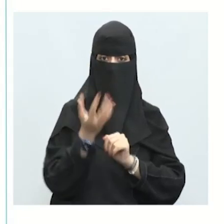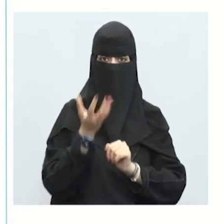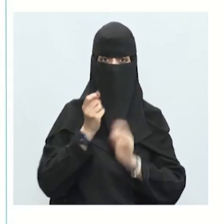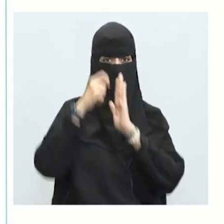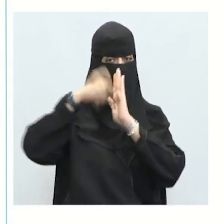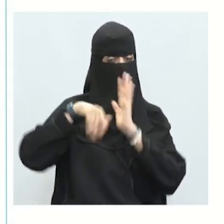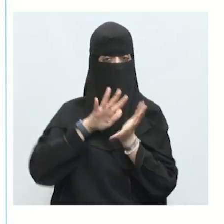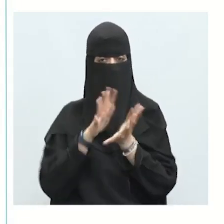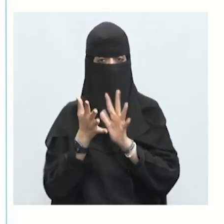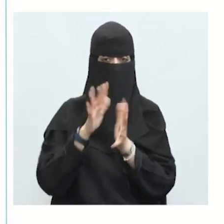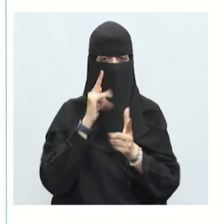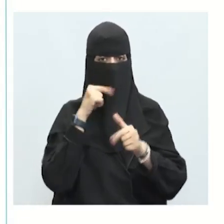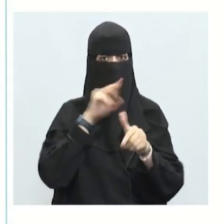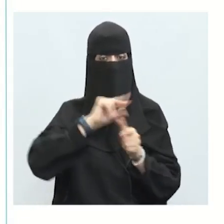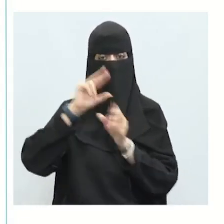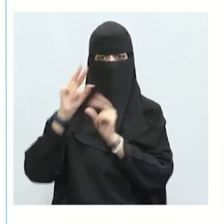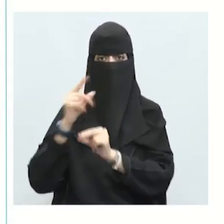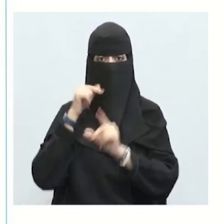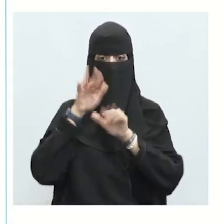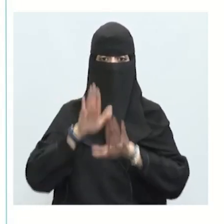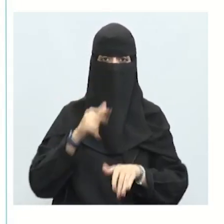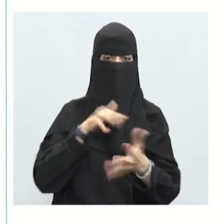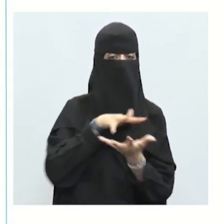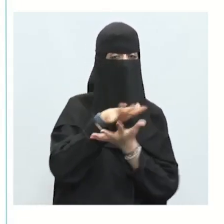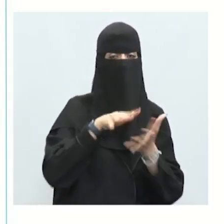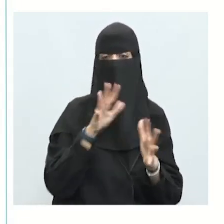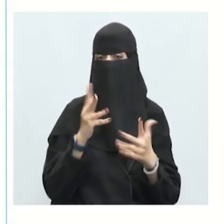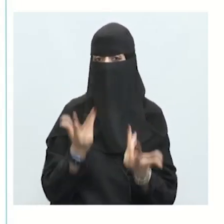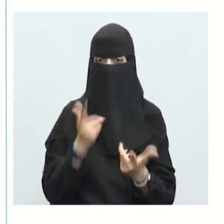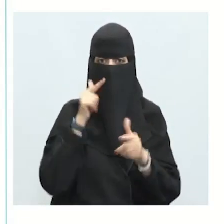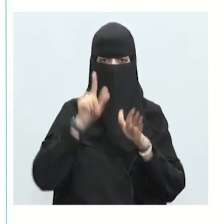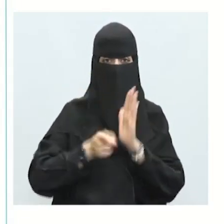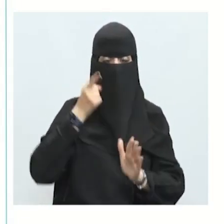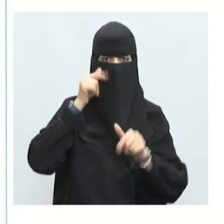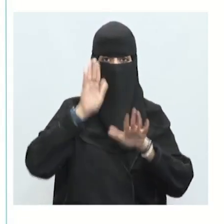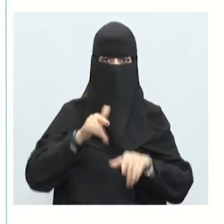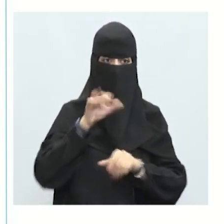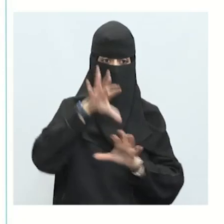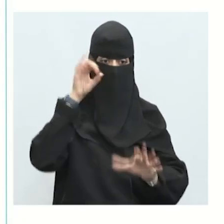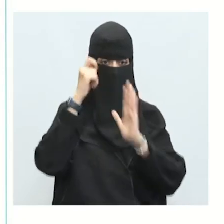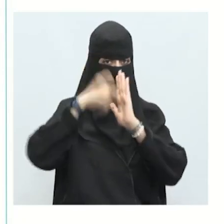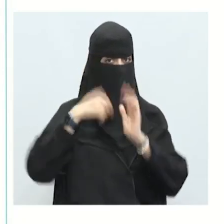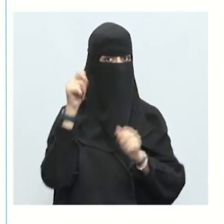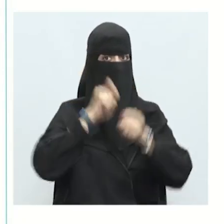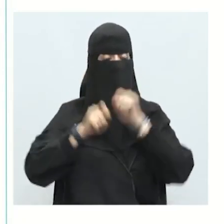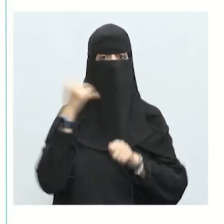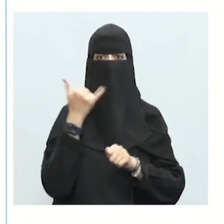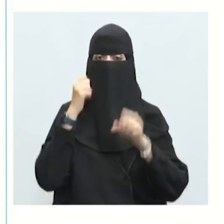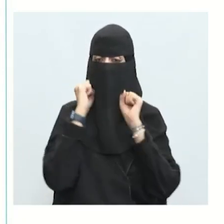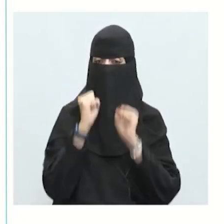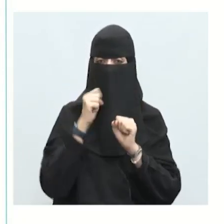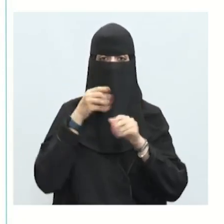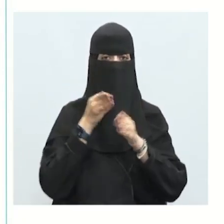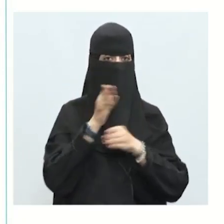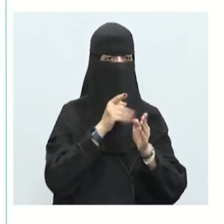القرار احيانا يكون تبعا لطبيعه المشكله ان اتخاذ القرار عمليه مهمه وقويه متاحه لكل